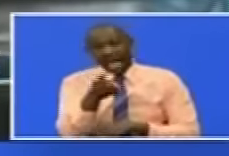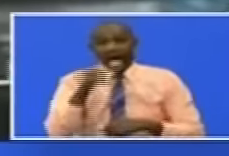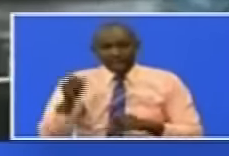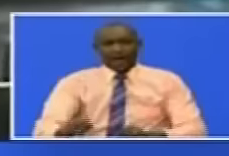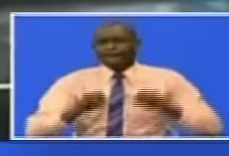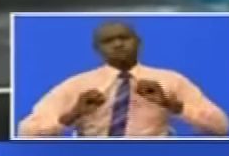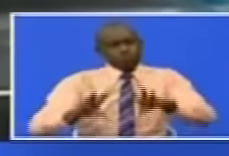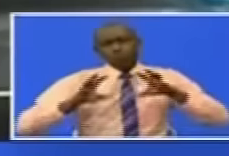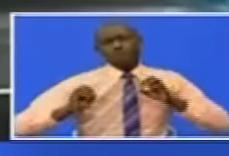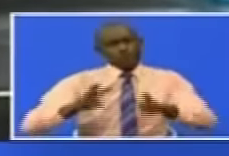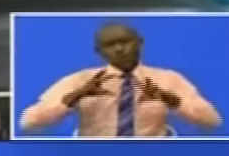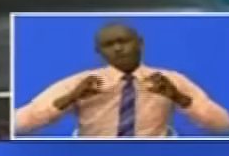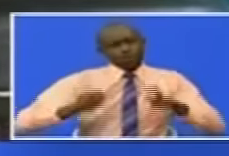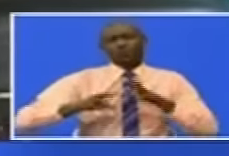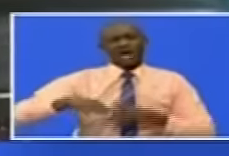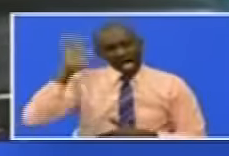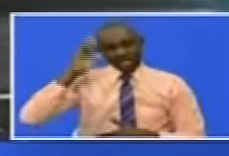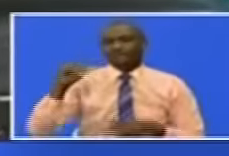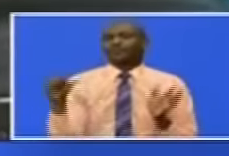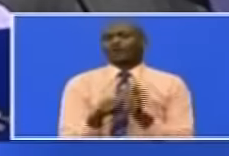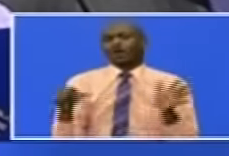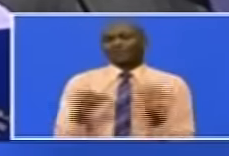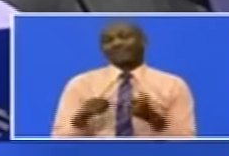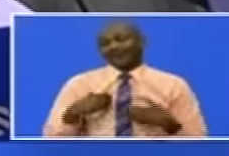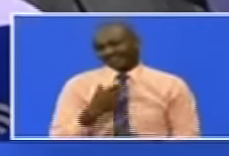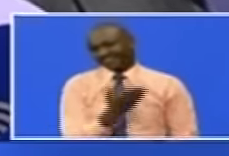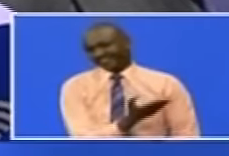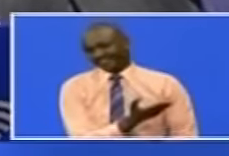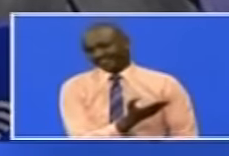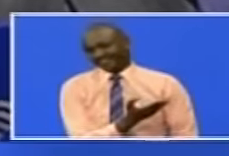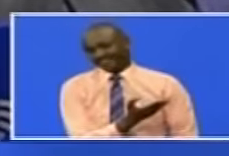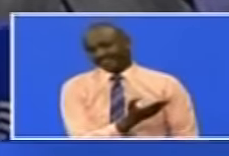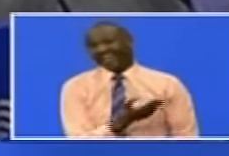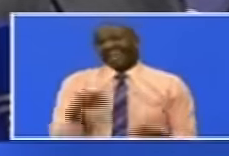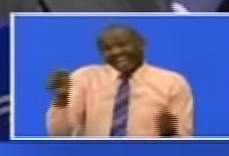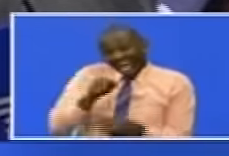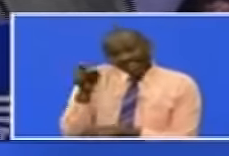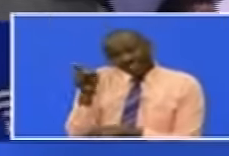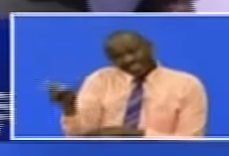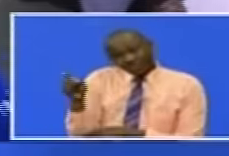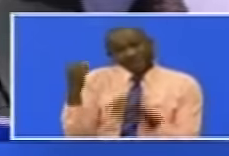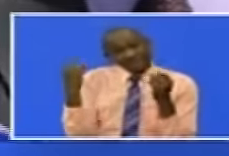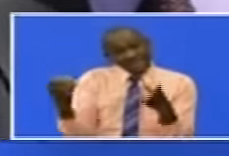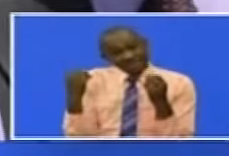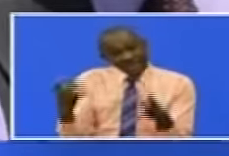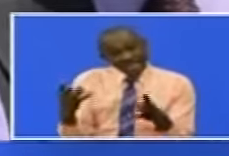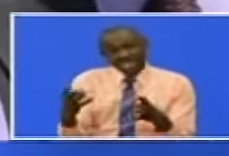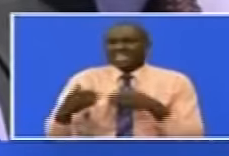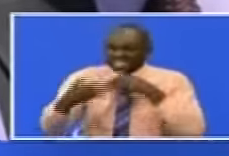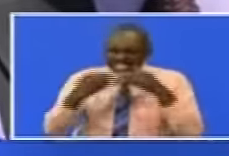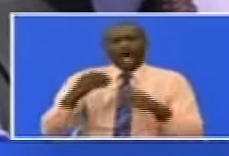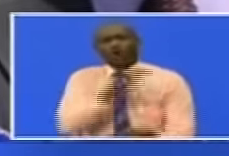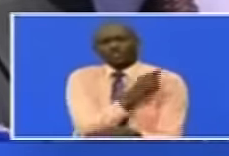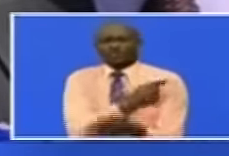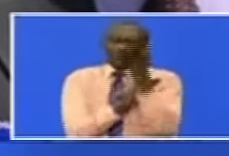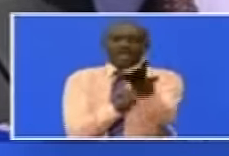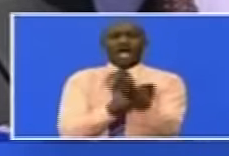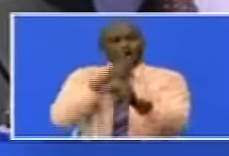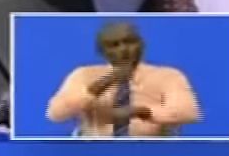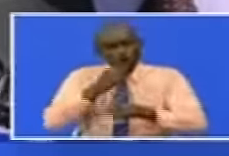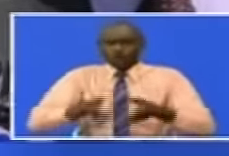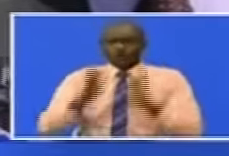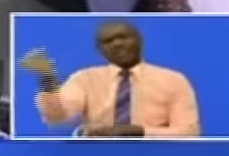na kelele zingine yakajipata taabani. Some of these vehicles ply near hospitals. Look at Ngong Road, that's